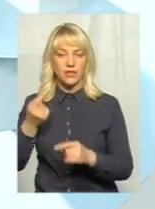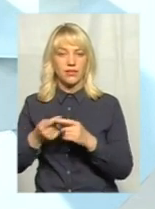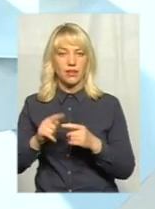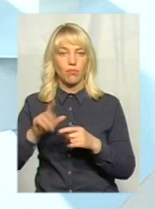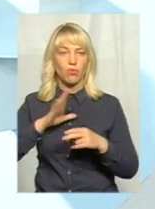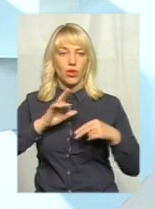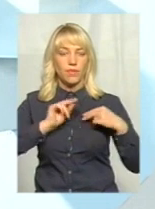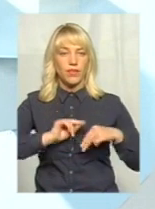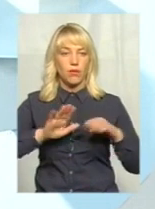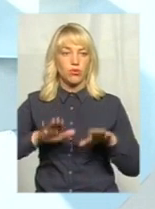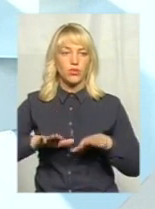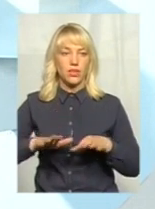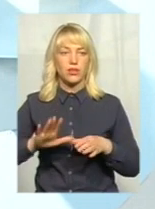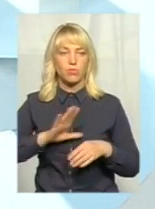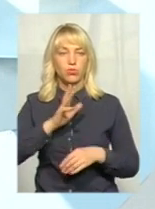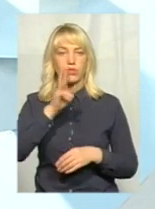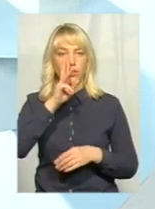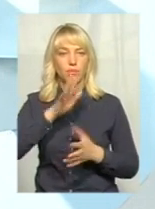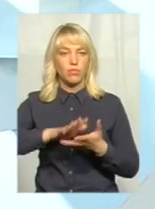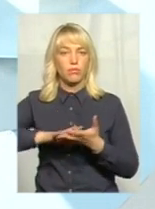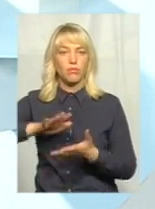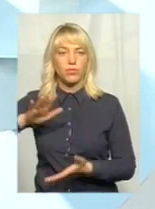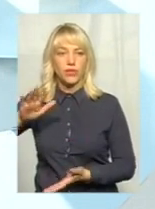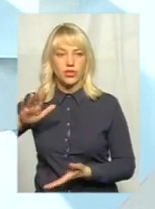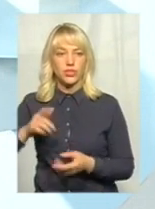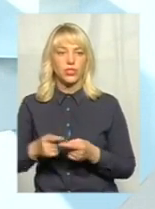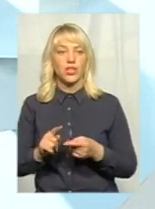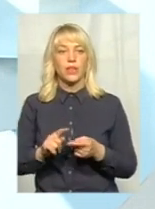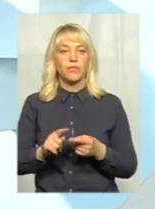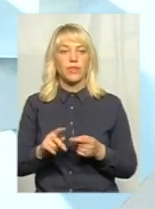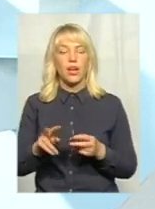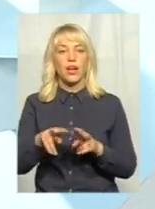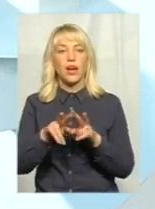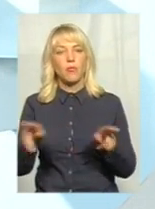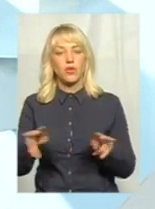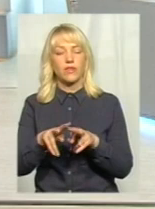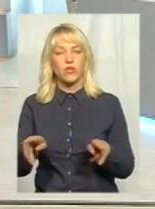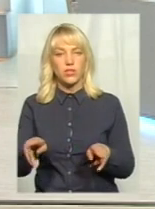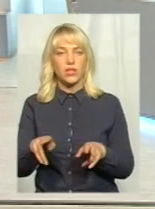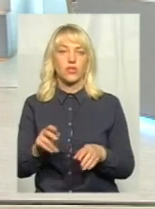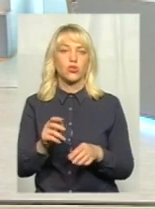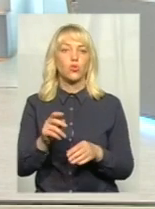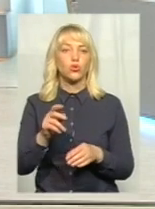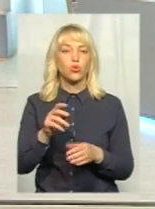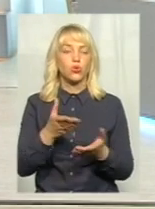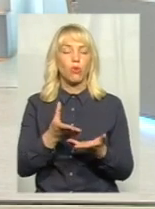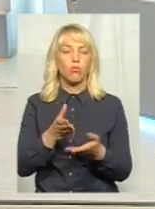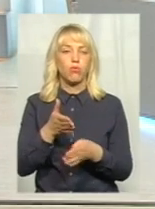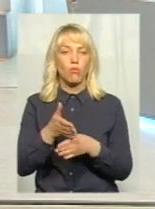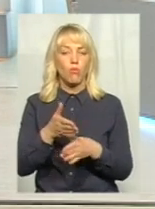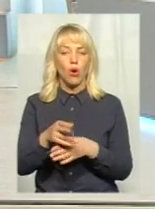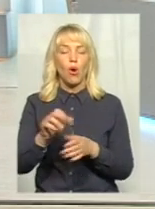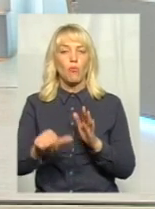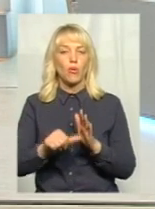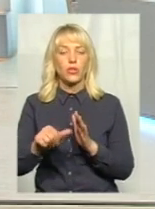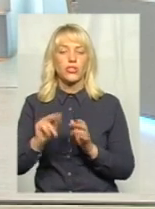якихось посадах і мали заробітну плату, в деяких випадках вони отримують рівнозначну допомогу по безробіттю, чим є